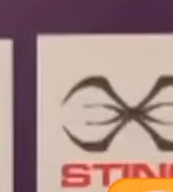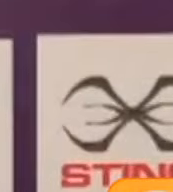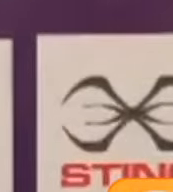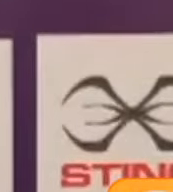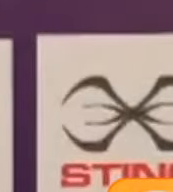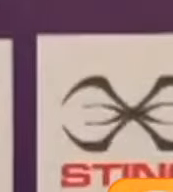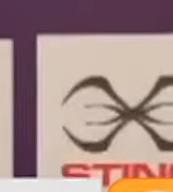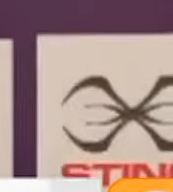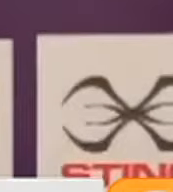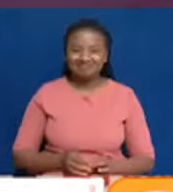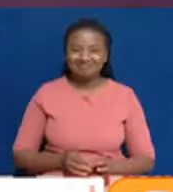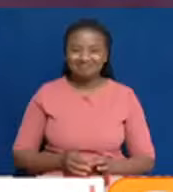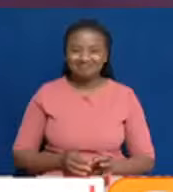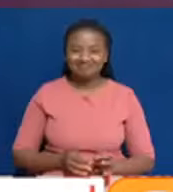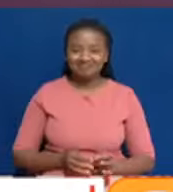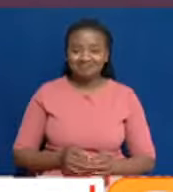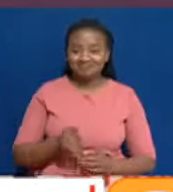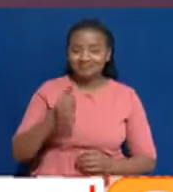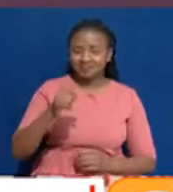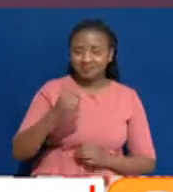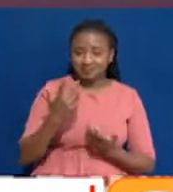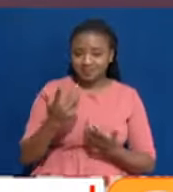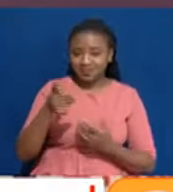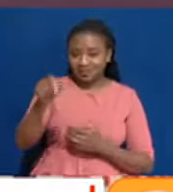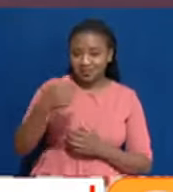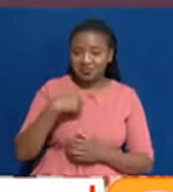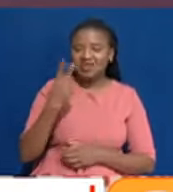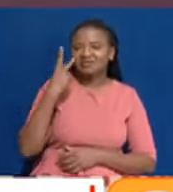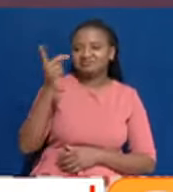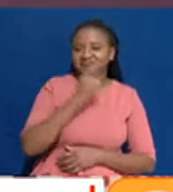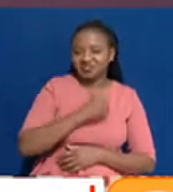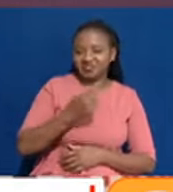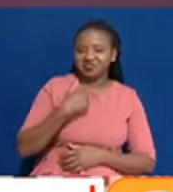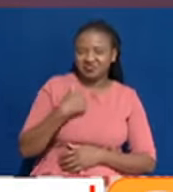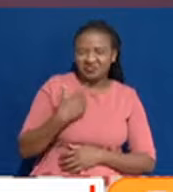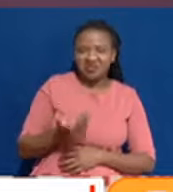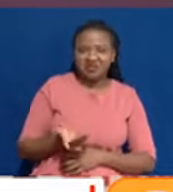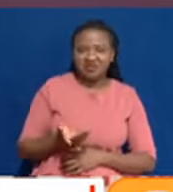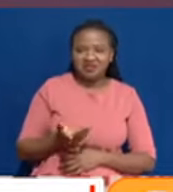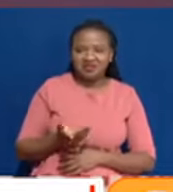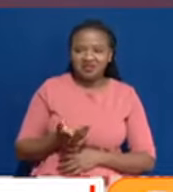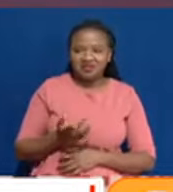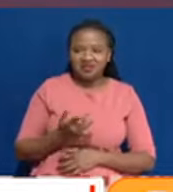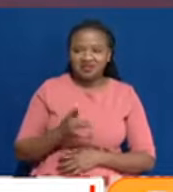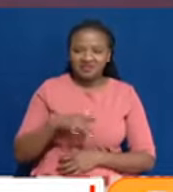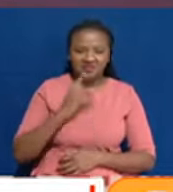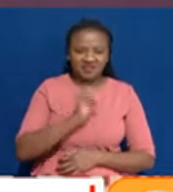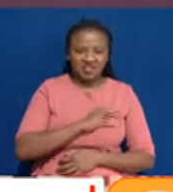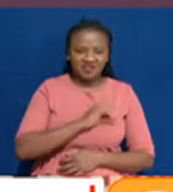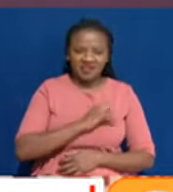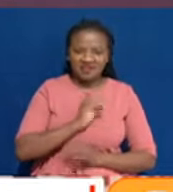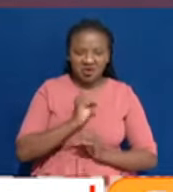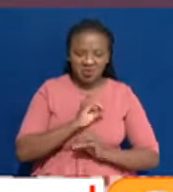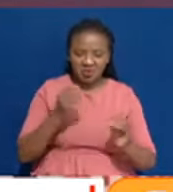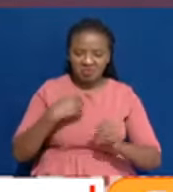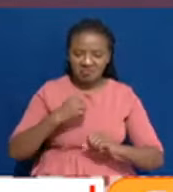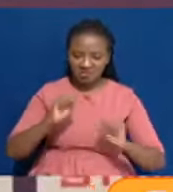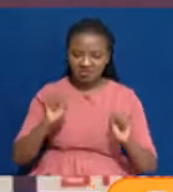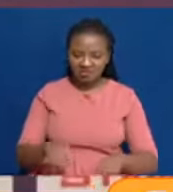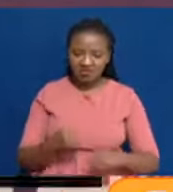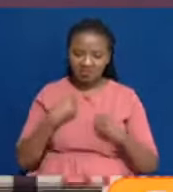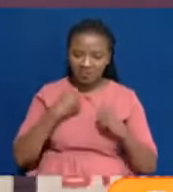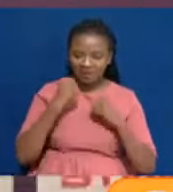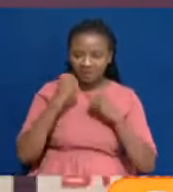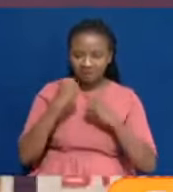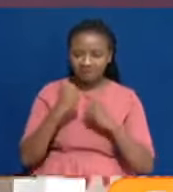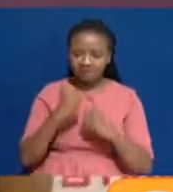Opponent nilikuwa nimemuona, so sikuwa na sina ile niko na ile sina ile uoga, nilikuwa naamini naweza